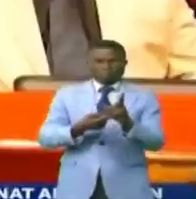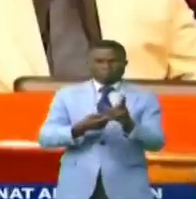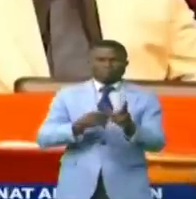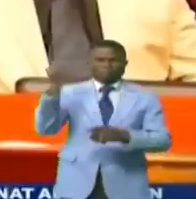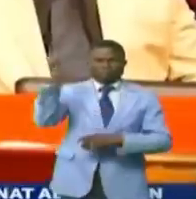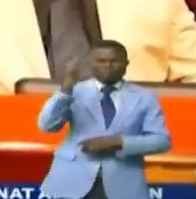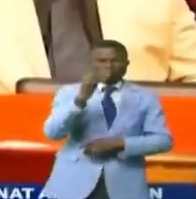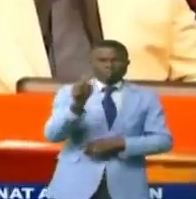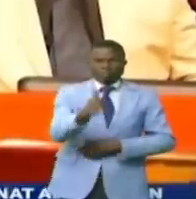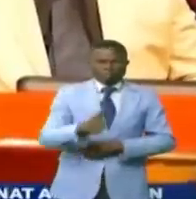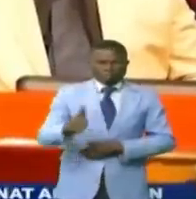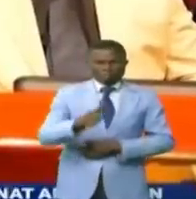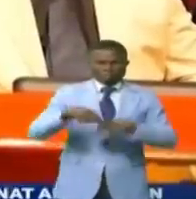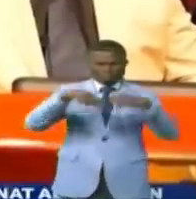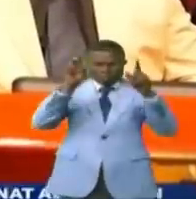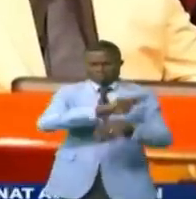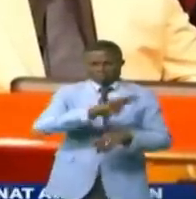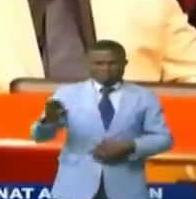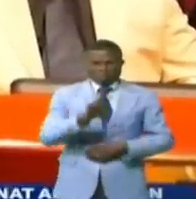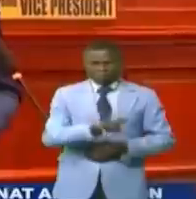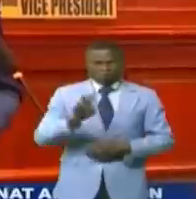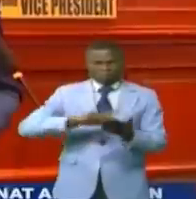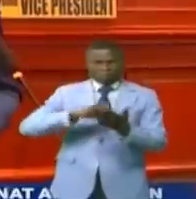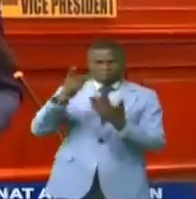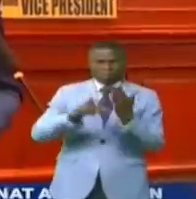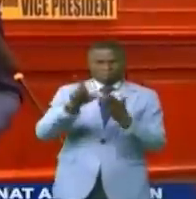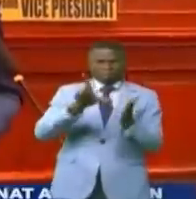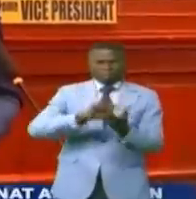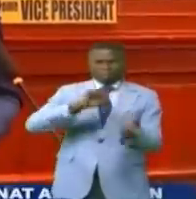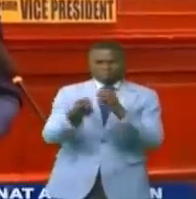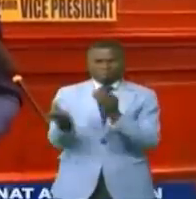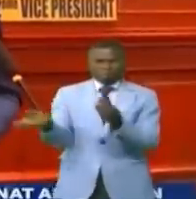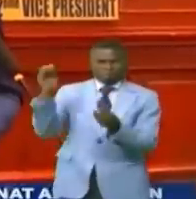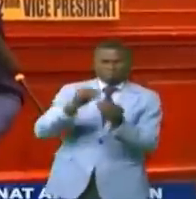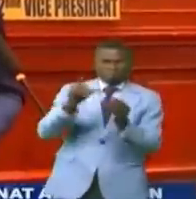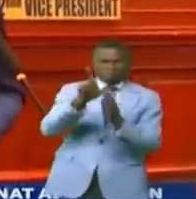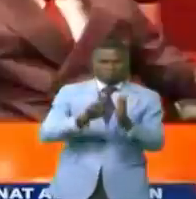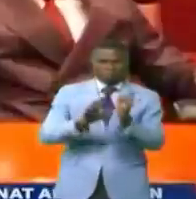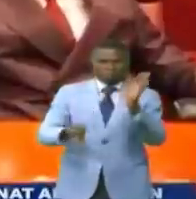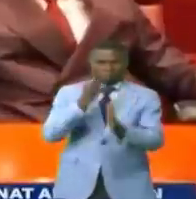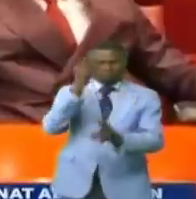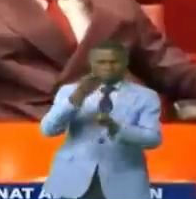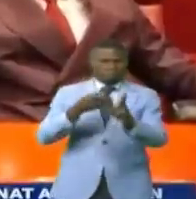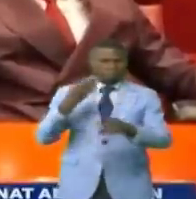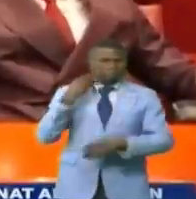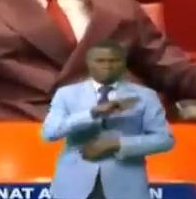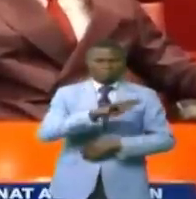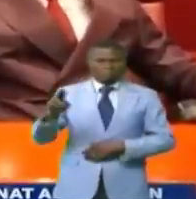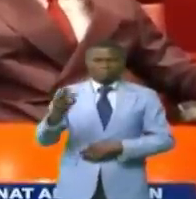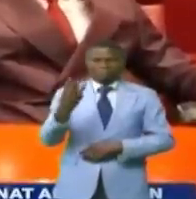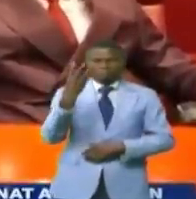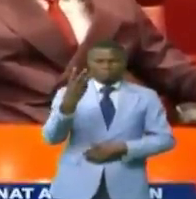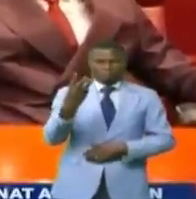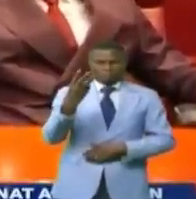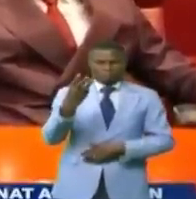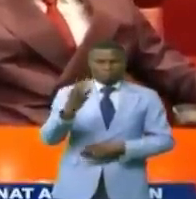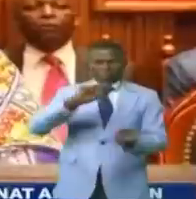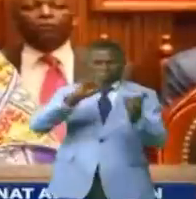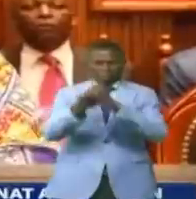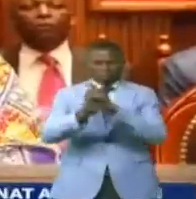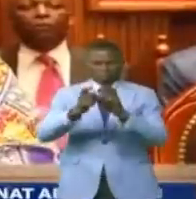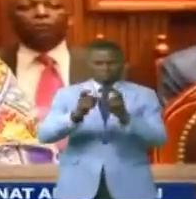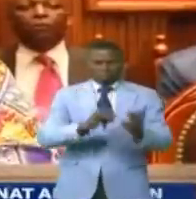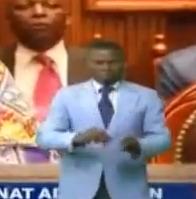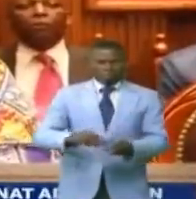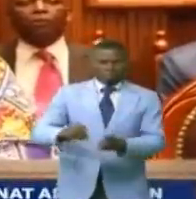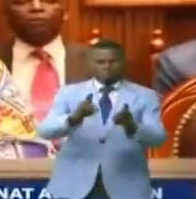l'exercice 2022, le projet de loi modifiant et complétant la loi du 13 mars 2003 portant réforme des